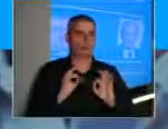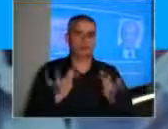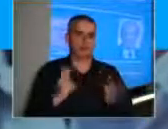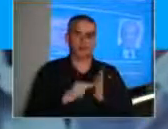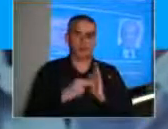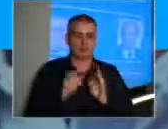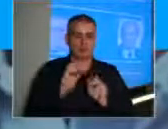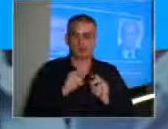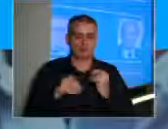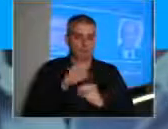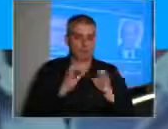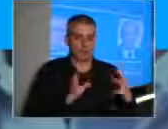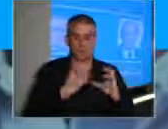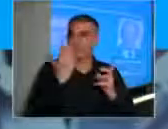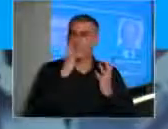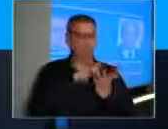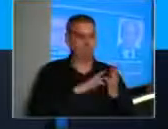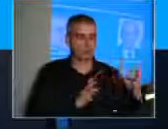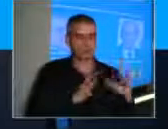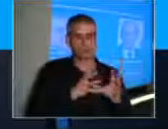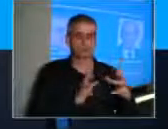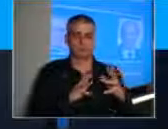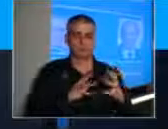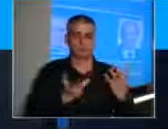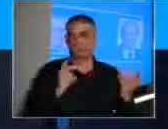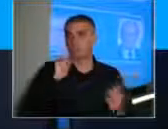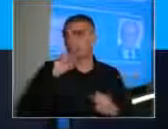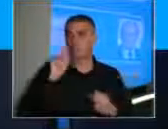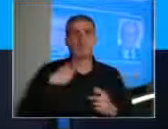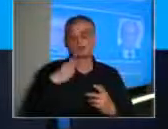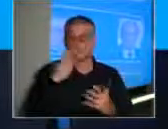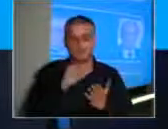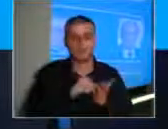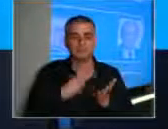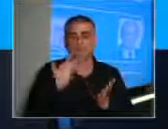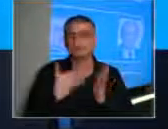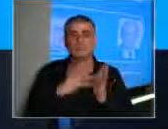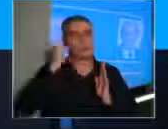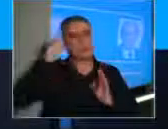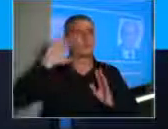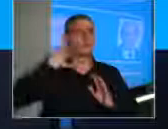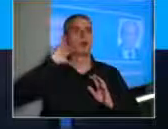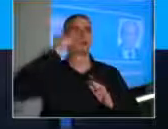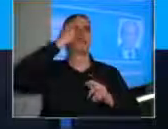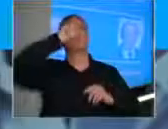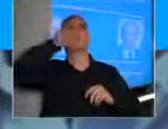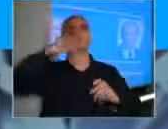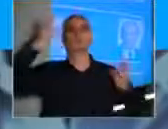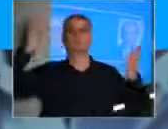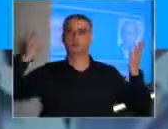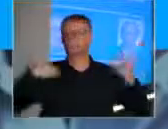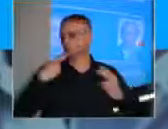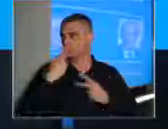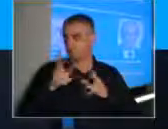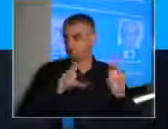הפוליטית. הם בסך הכל סידרו מחדש את אותה מנדטים. לא יודעת, אולי מחר בלילה נראה... אני מדבר על הנתונים של הסקרים, אני לא יודע מה יהיה באולי. אני רוצה לענות על אותה